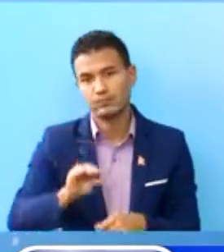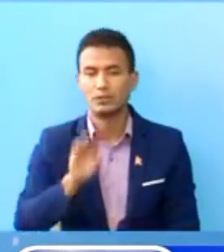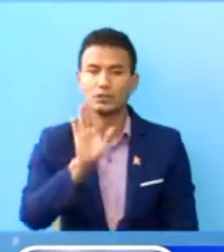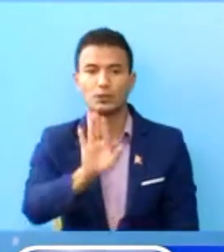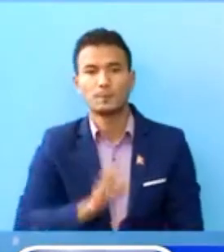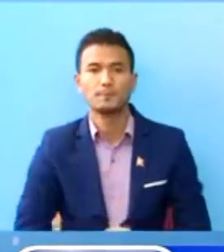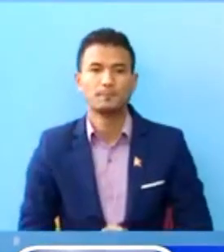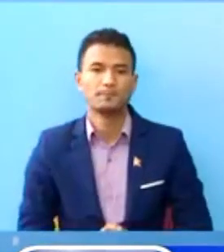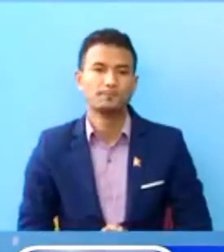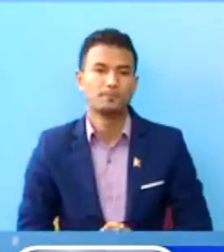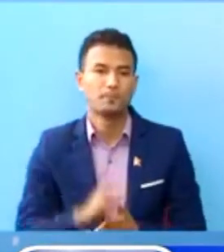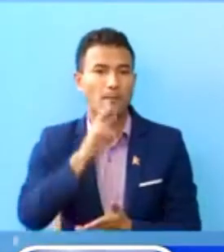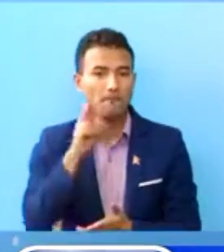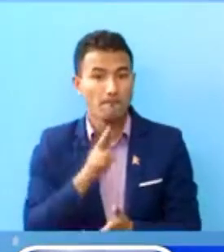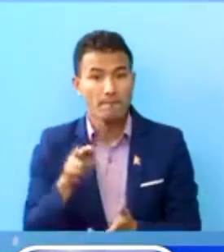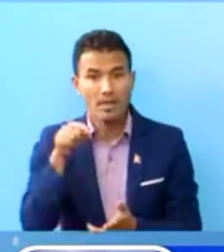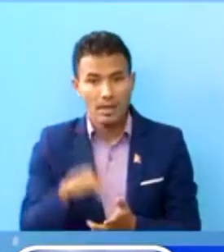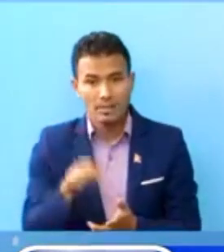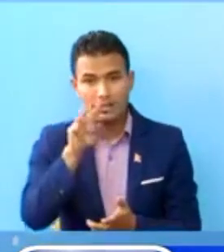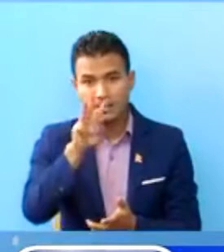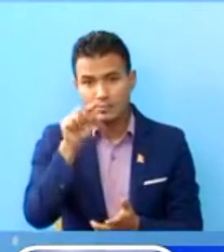छ र आज